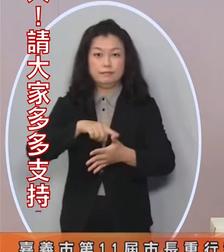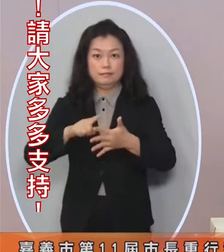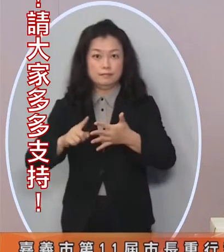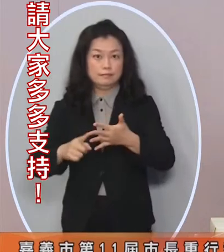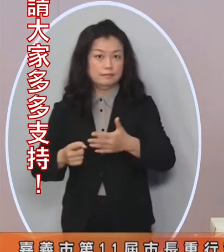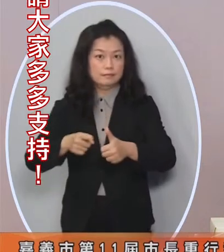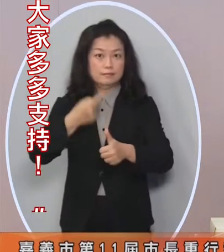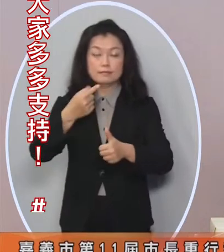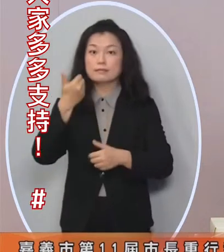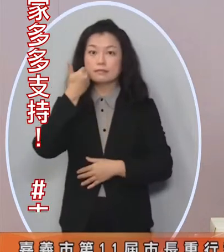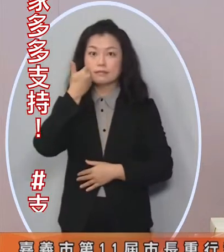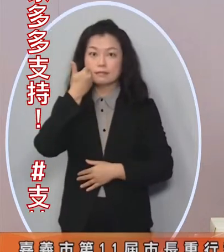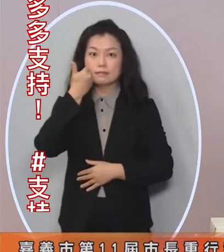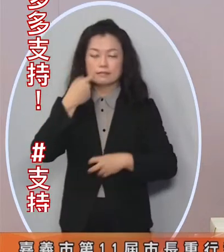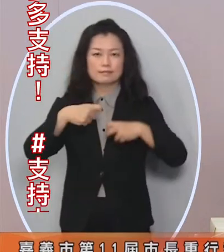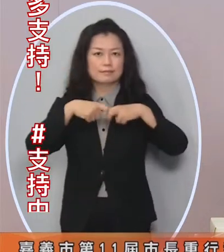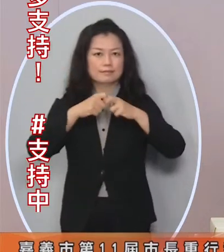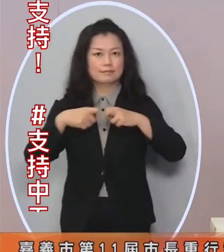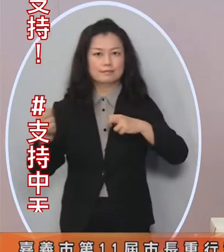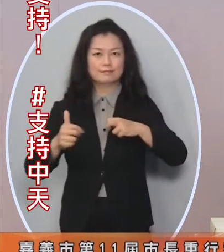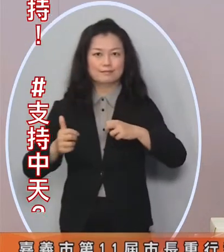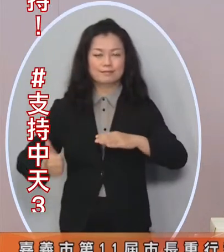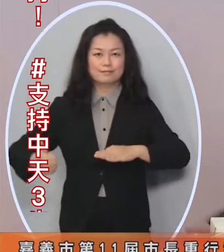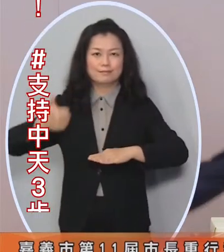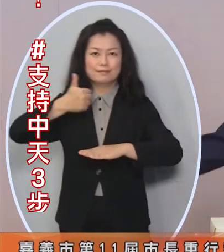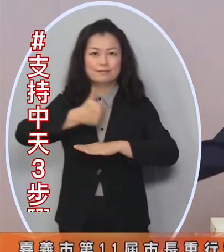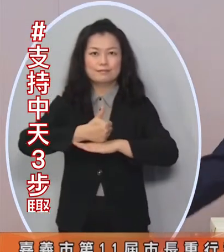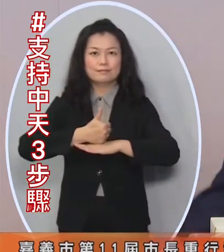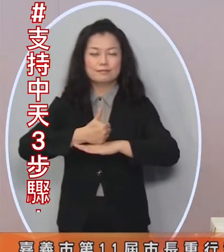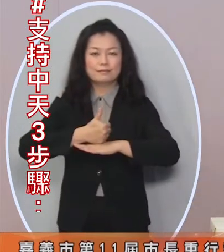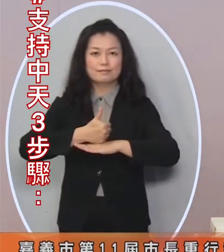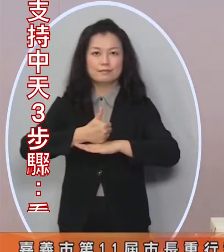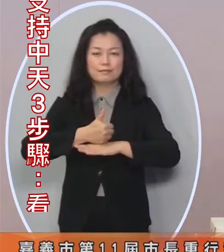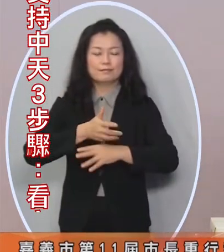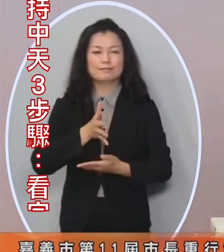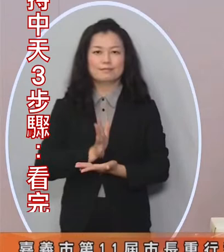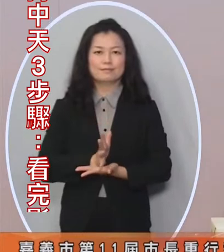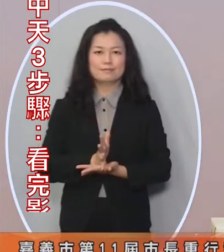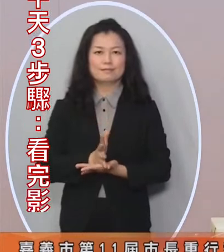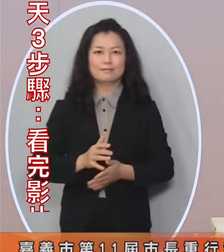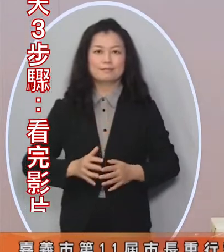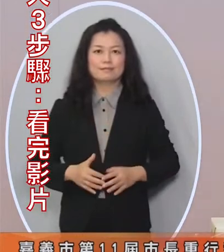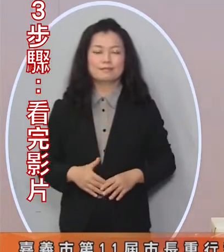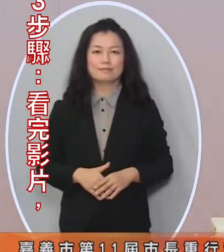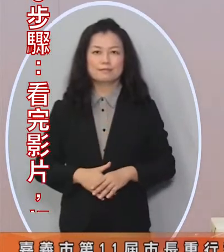第一位李俊烈先生上台发表发言。